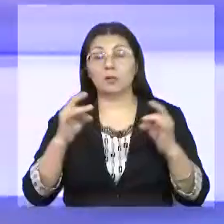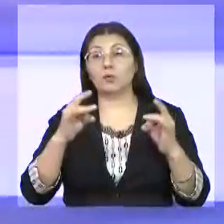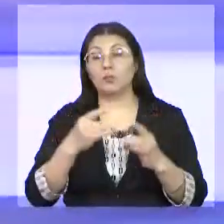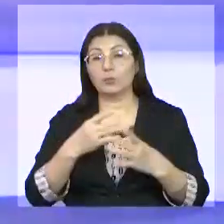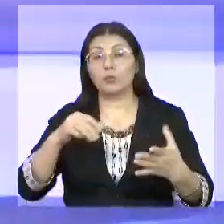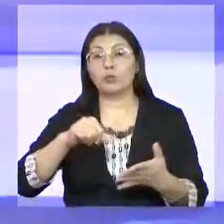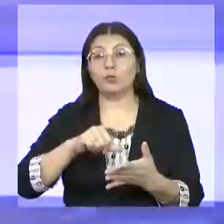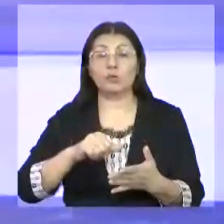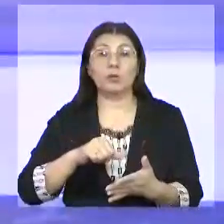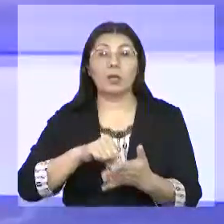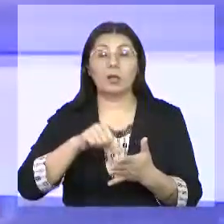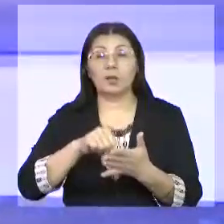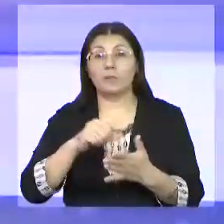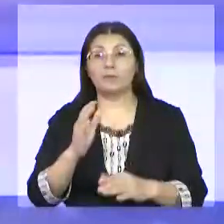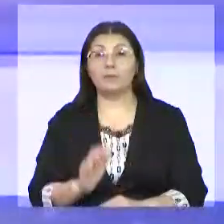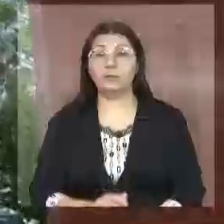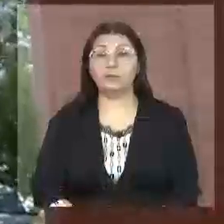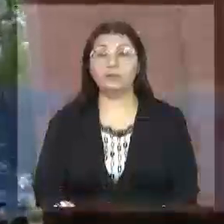в следующем материале нашего выпуска.